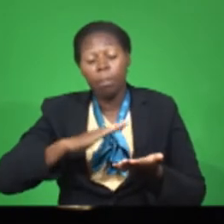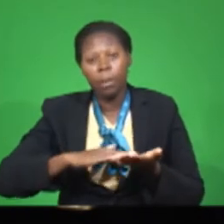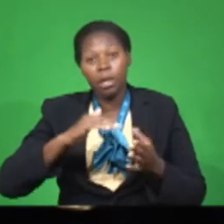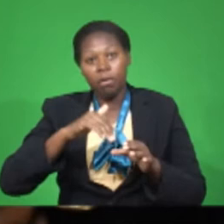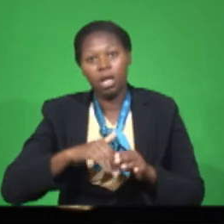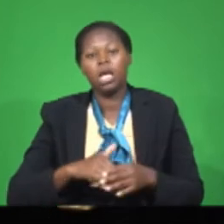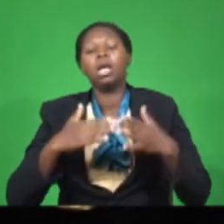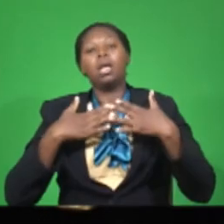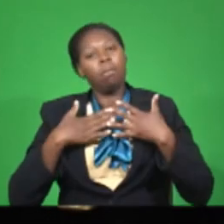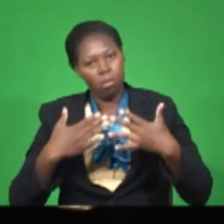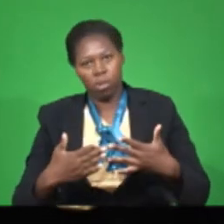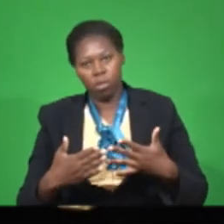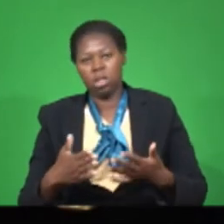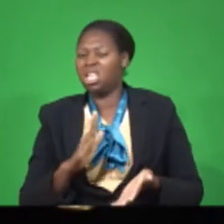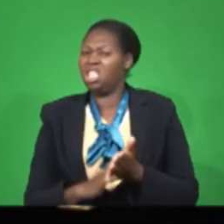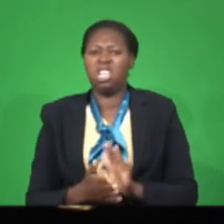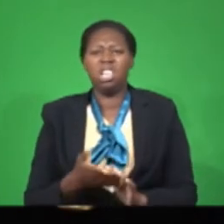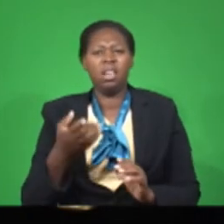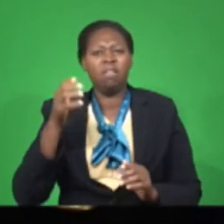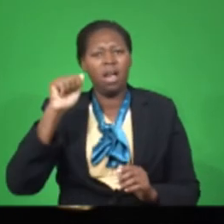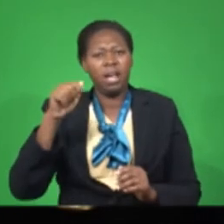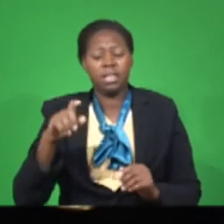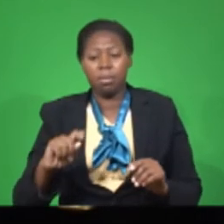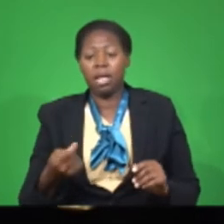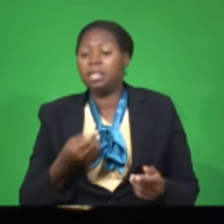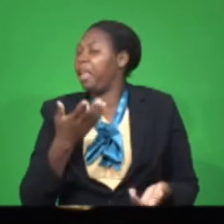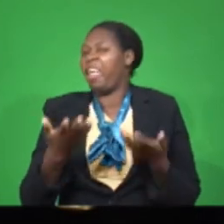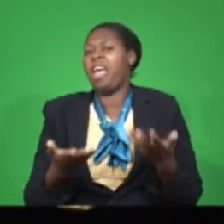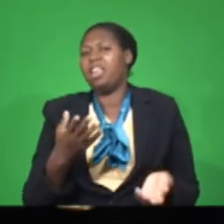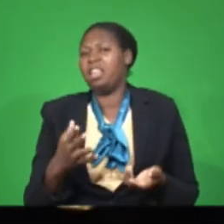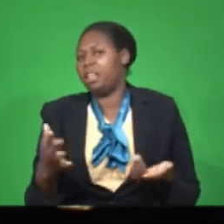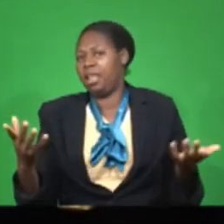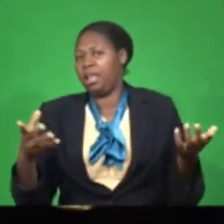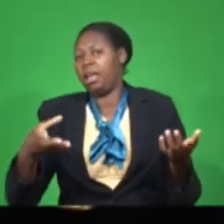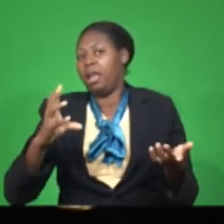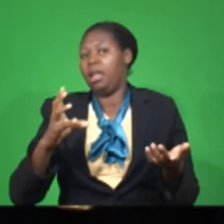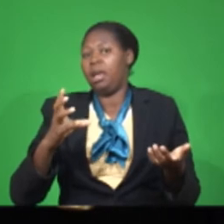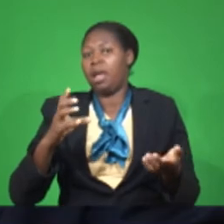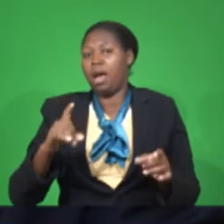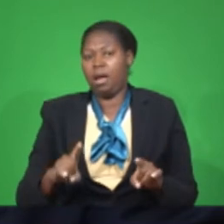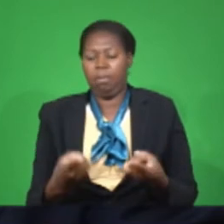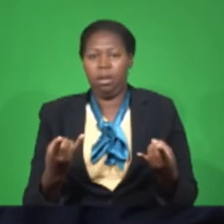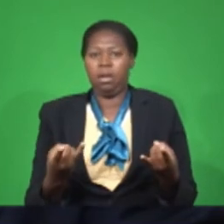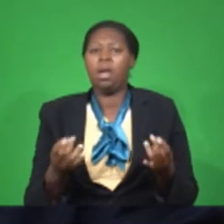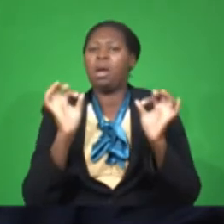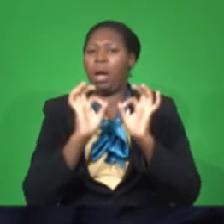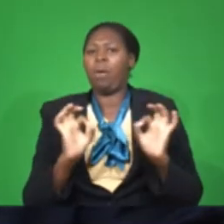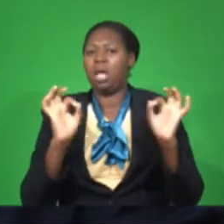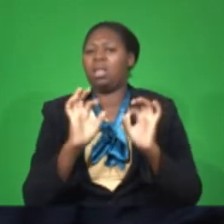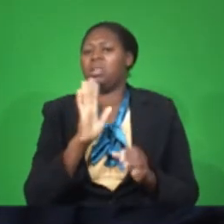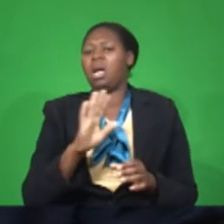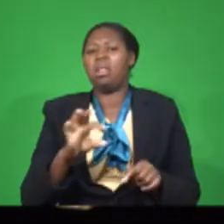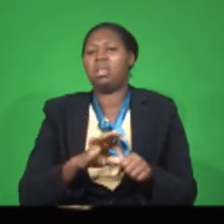pane zvinhu zvinongoitika zvisina masimba emweya ari kuzvisunda kuti zviitike. Alright.